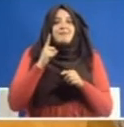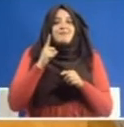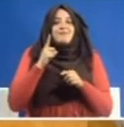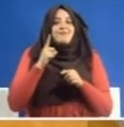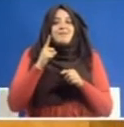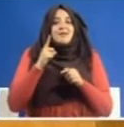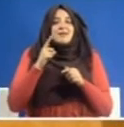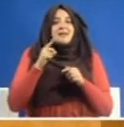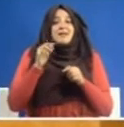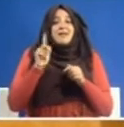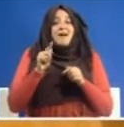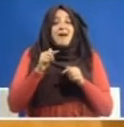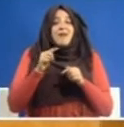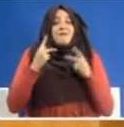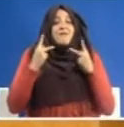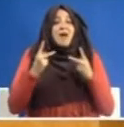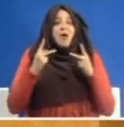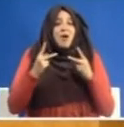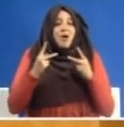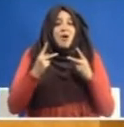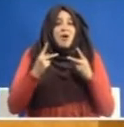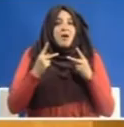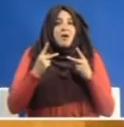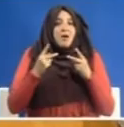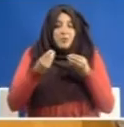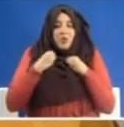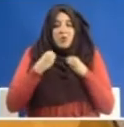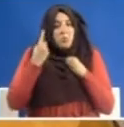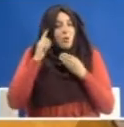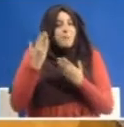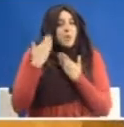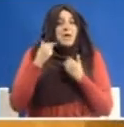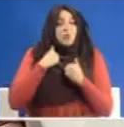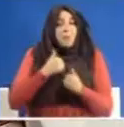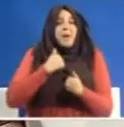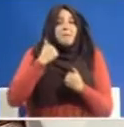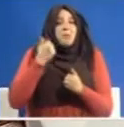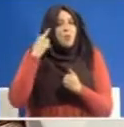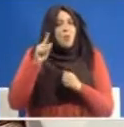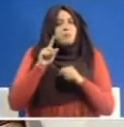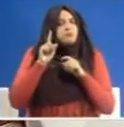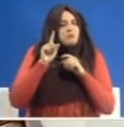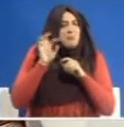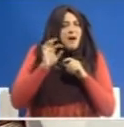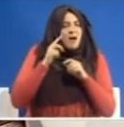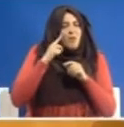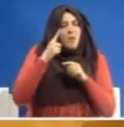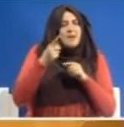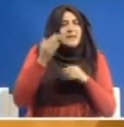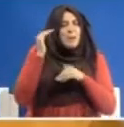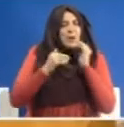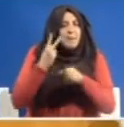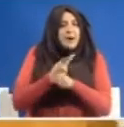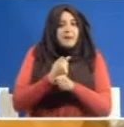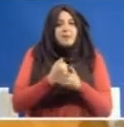هي التي تتحول إلى نقول إلى هذه البرامج، ولكن إذا لا إذا كان هذا هذا بين قوسين هذا المستعمل